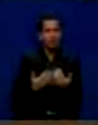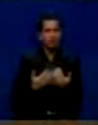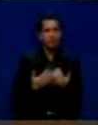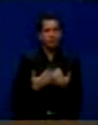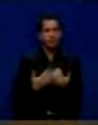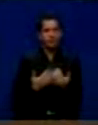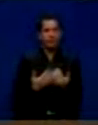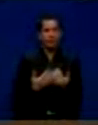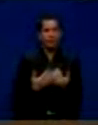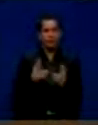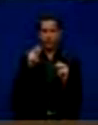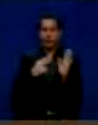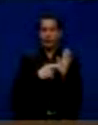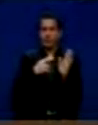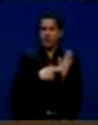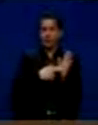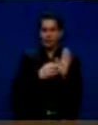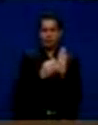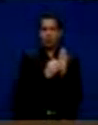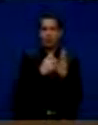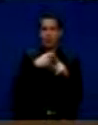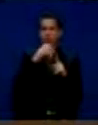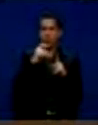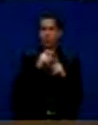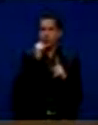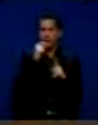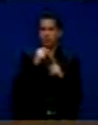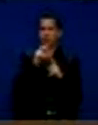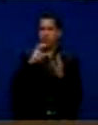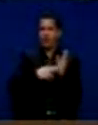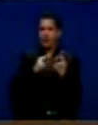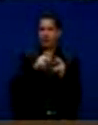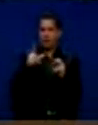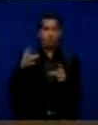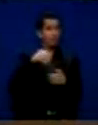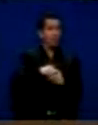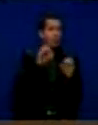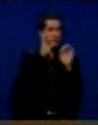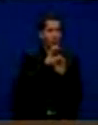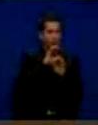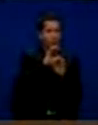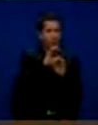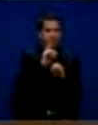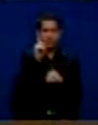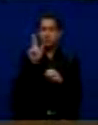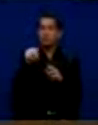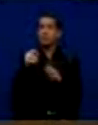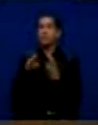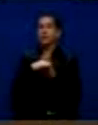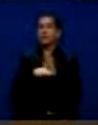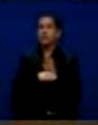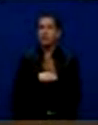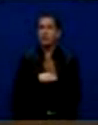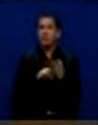në kodin penal që natyrisht e ndalon përfshirje në akte terroriste dhe kryerje në akteve terroriste, kemi pastaj ligjin